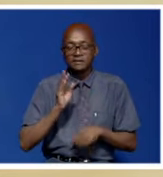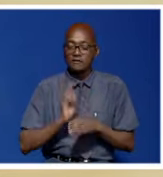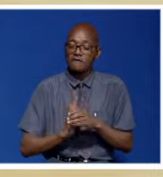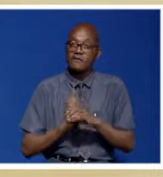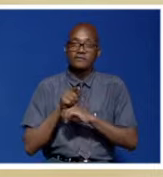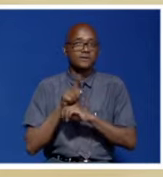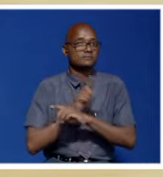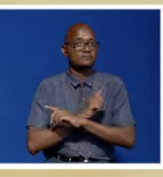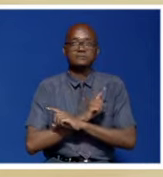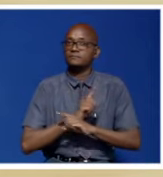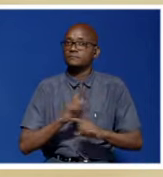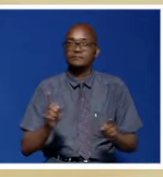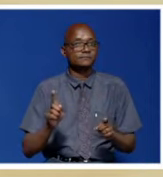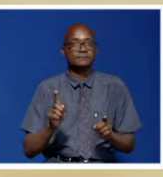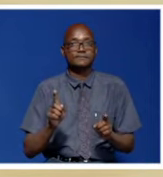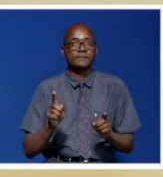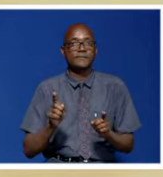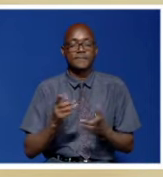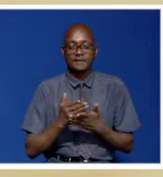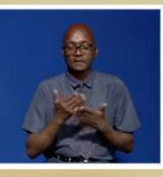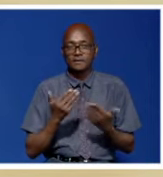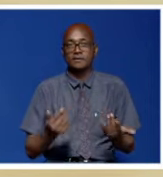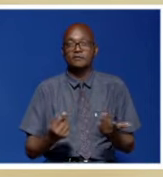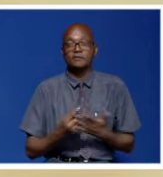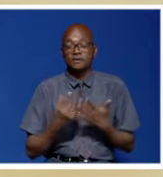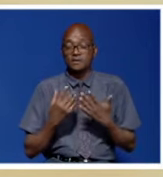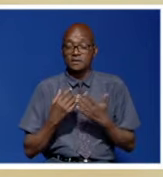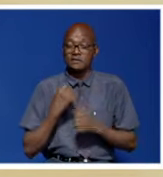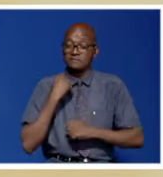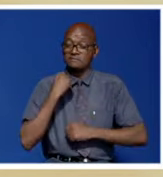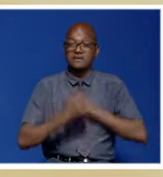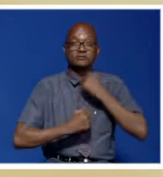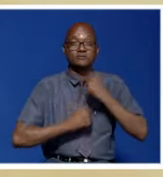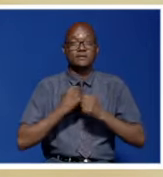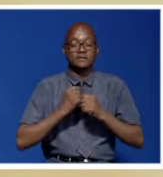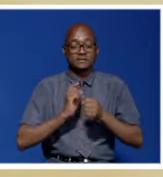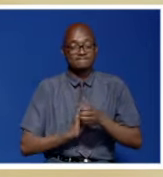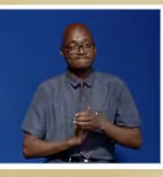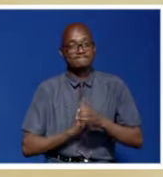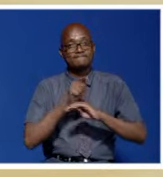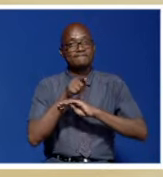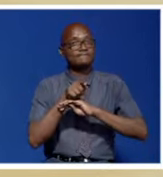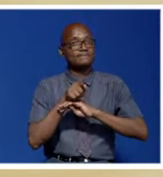kabisa, kwa sababu ukifanya mazoezi kupitiliza